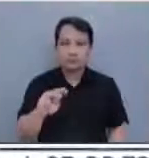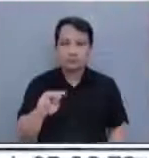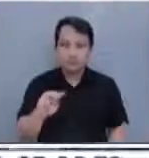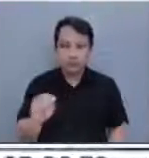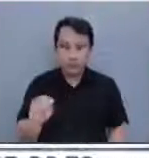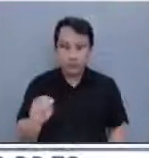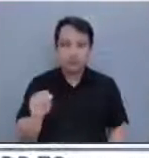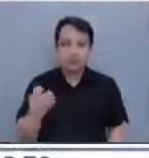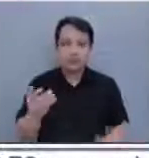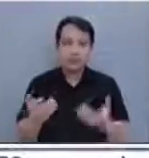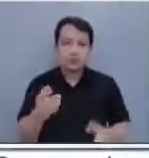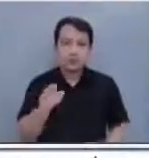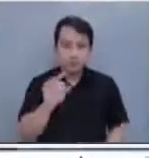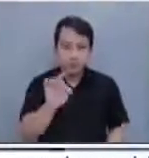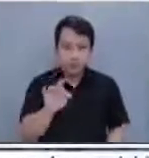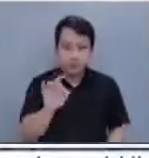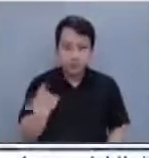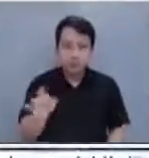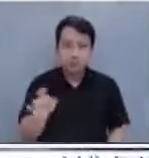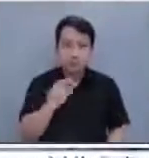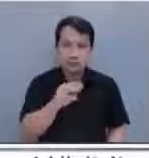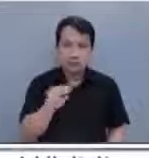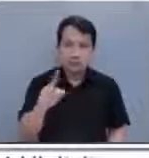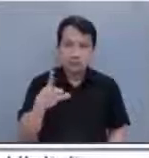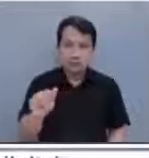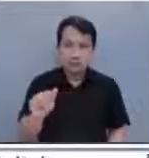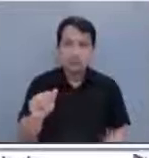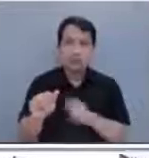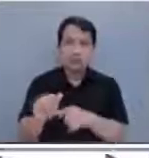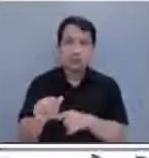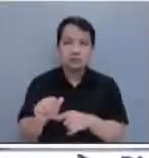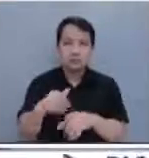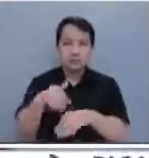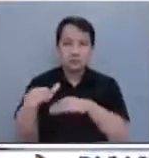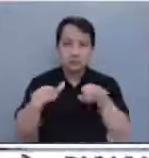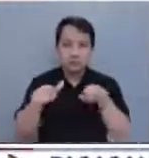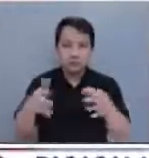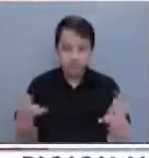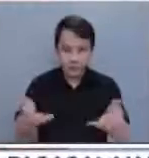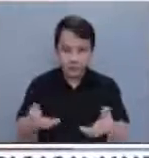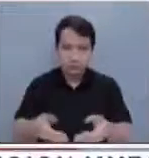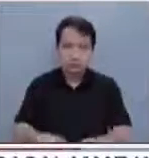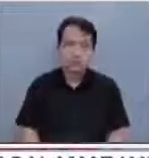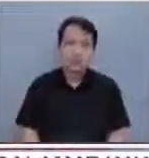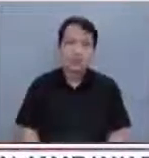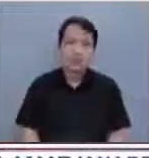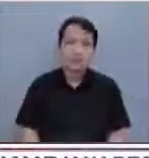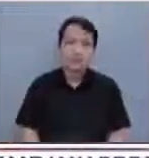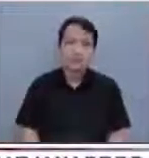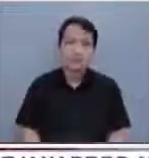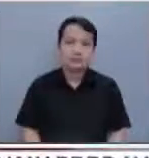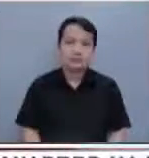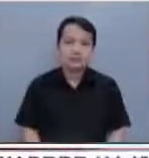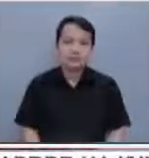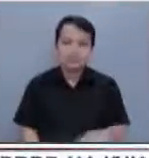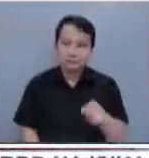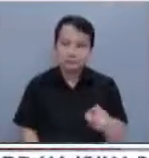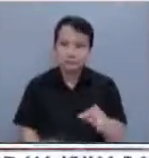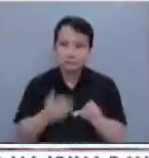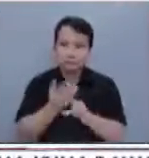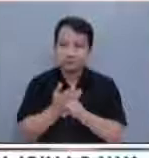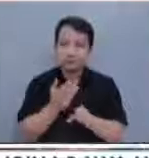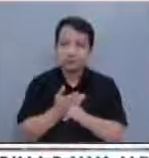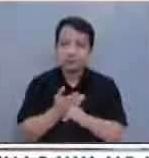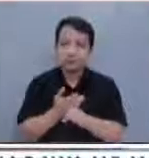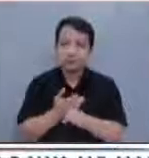nasa A80 MMDA personnel ang nakadeploy dito. Yung mga sasakyan naman, gani, na nasa